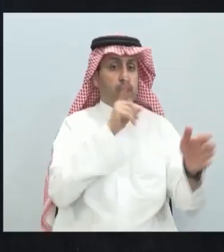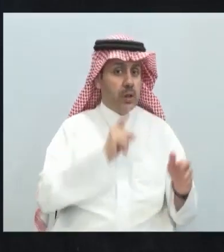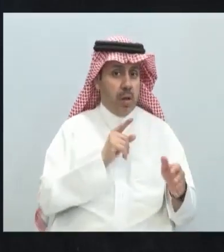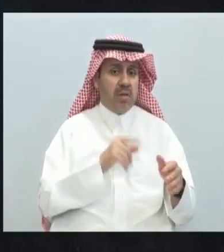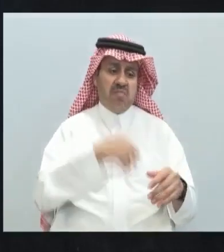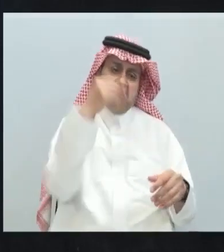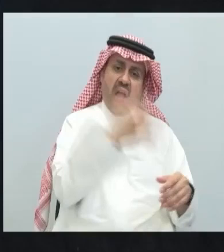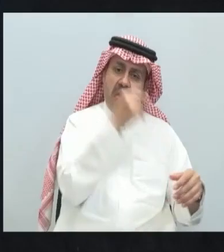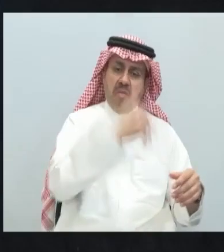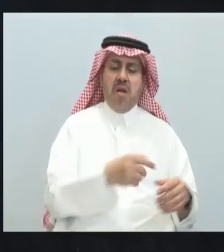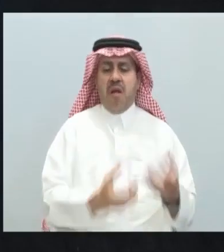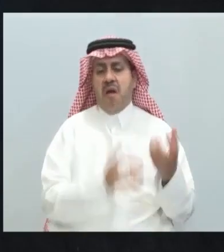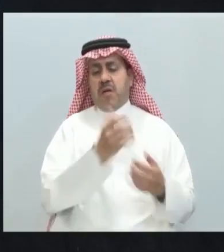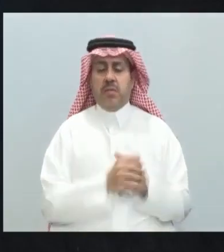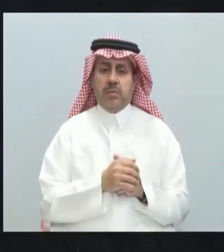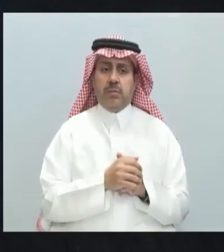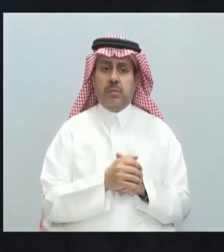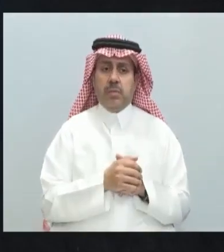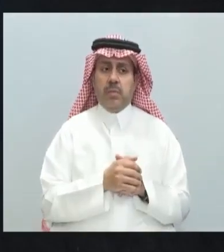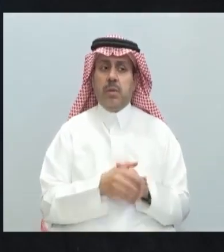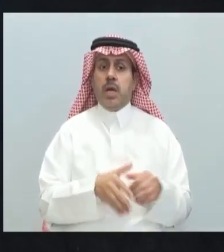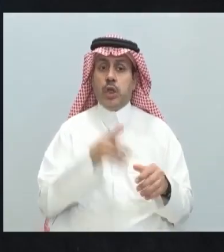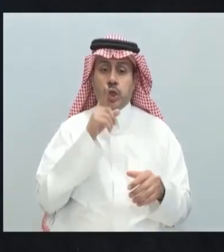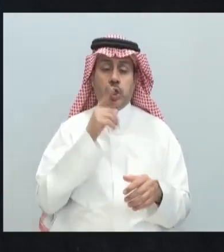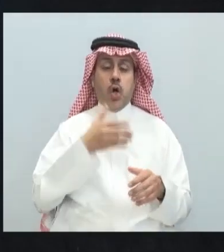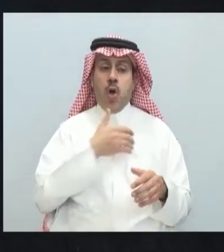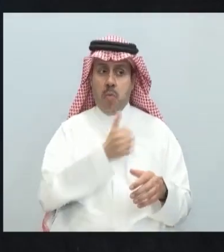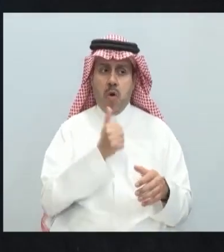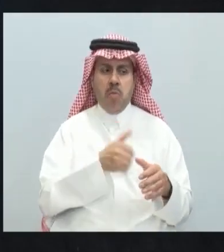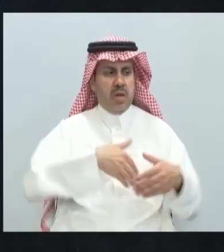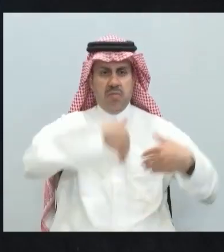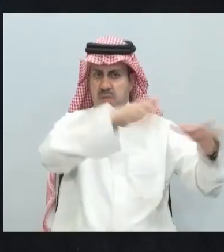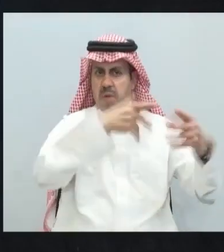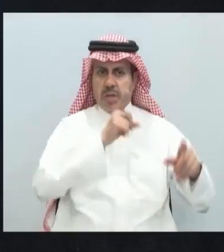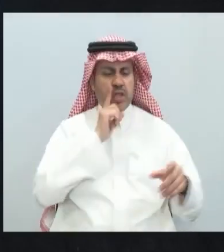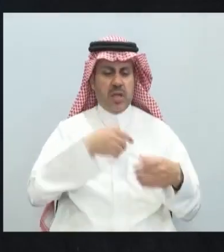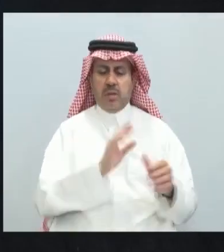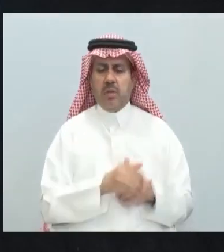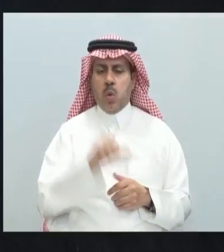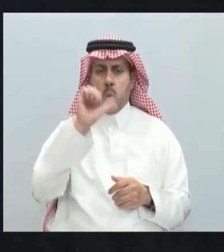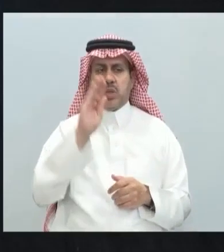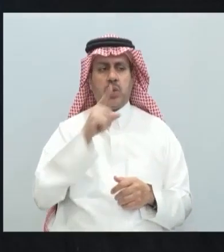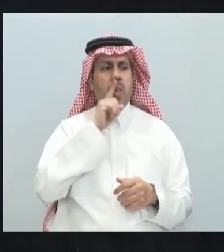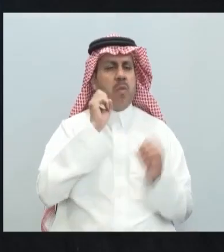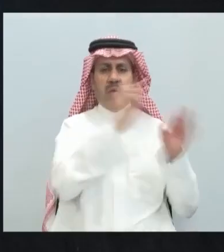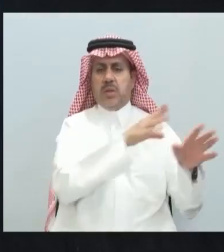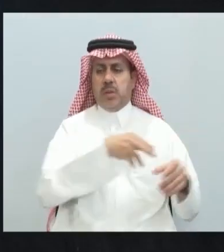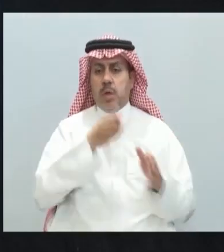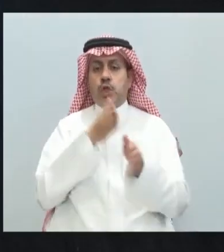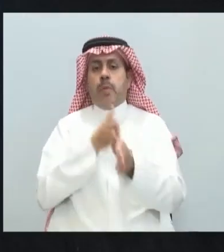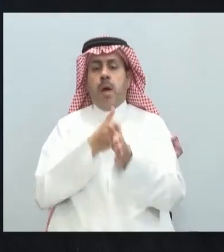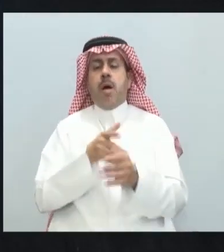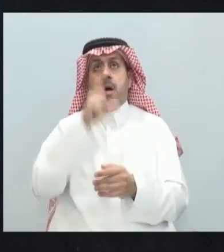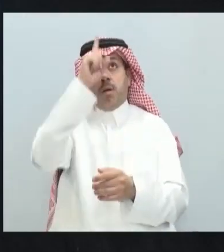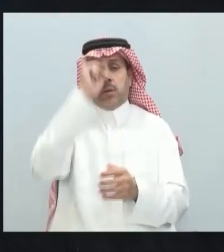المخلصين فهنا اعطاه الله تعالى القدره لكن كيده انما هو الوسوسه قد قال النبي صلى الله